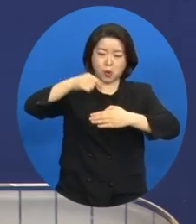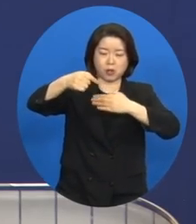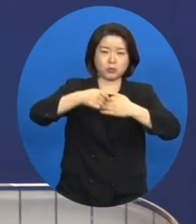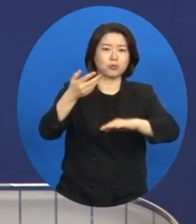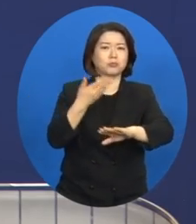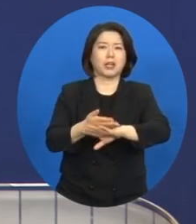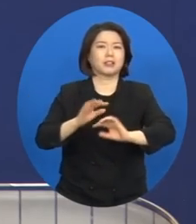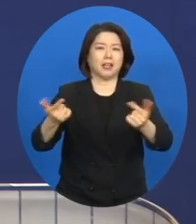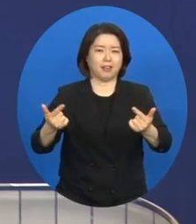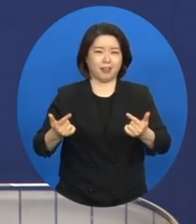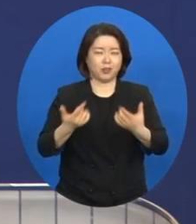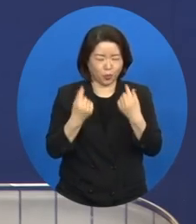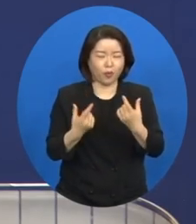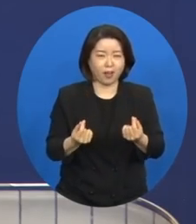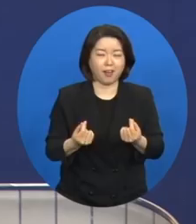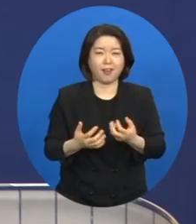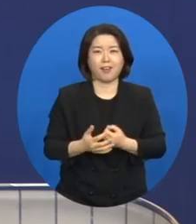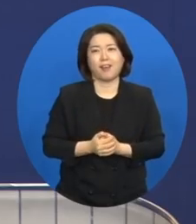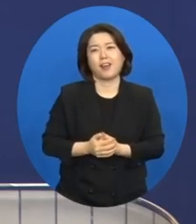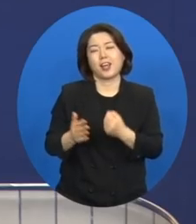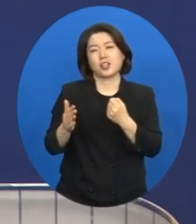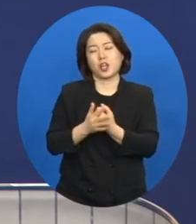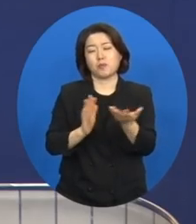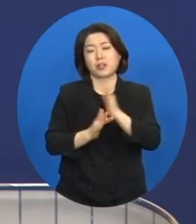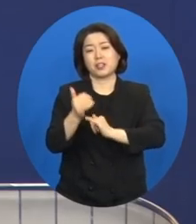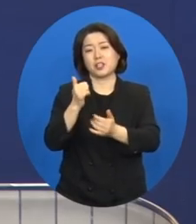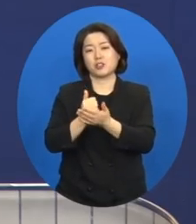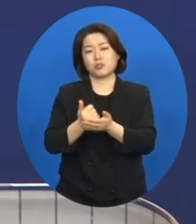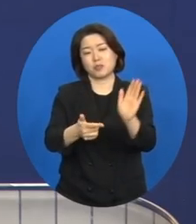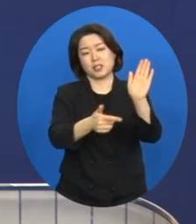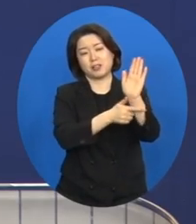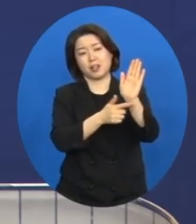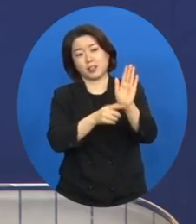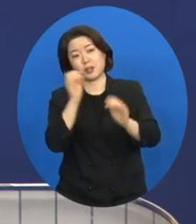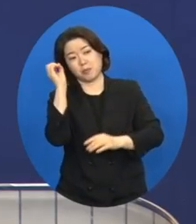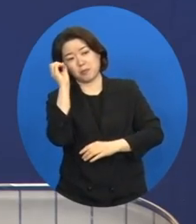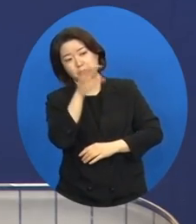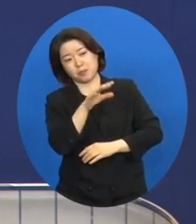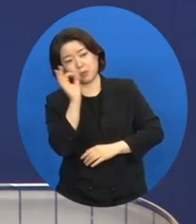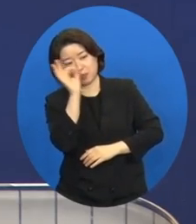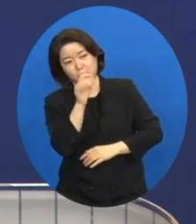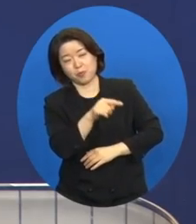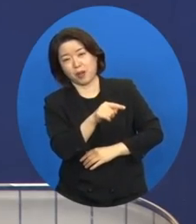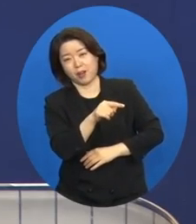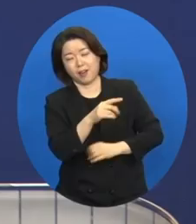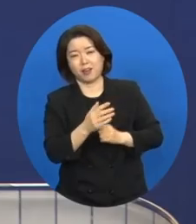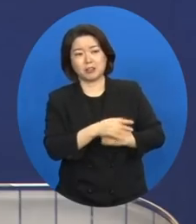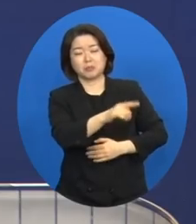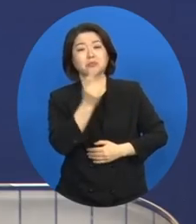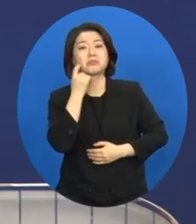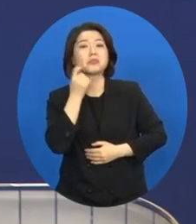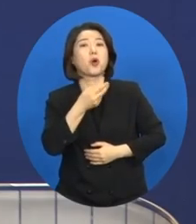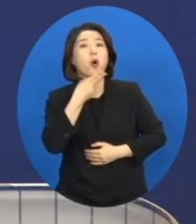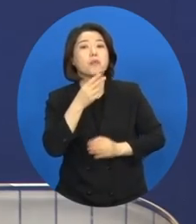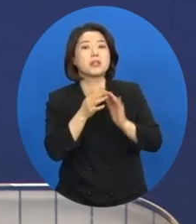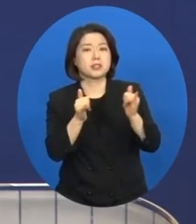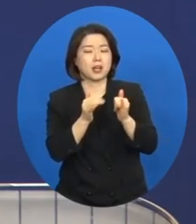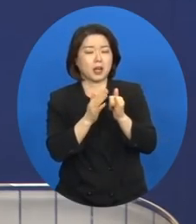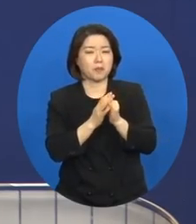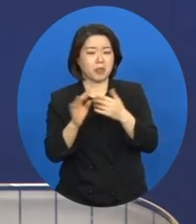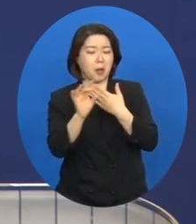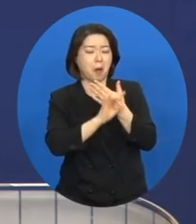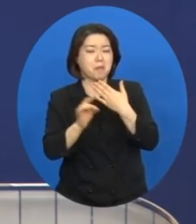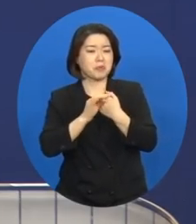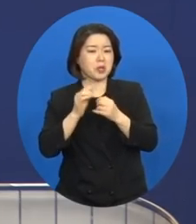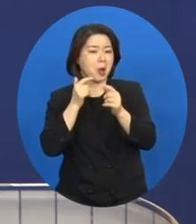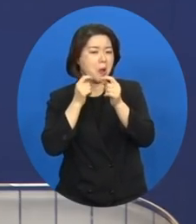것이죠. 그래서 예수님께서 이 나다나엘을 처음에 보셨을 때 하신 말씀이 이거였어요. 거짓이 없는 사람, 속에 간사한 것이